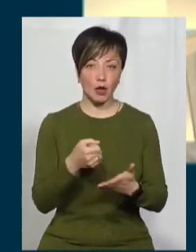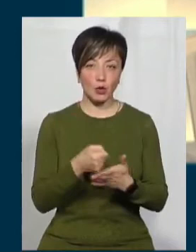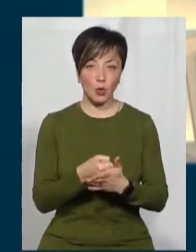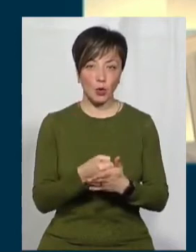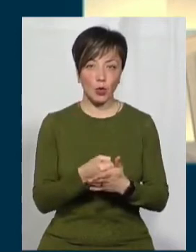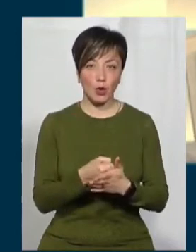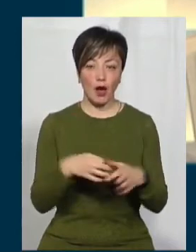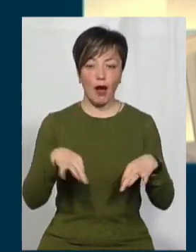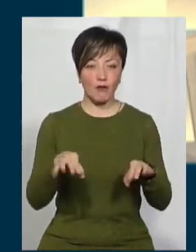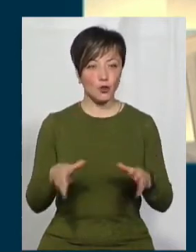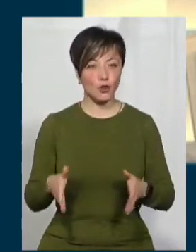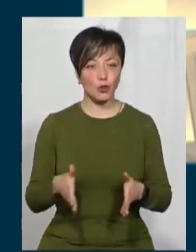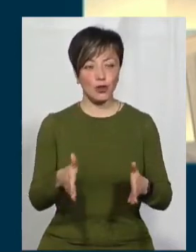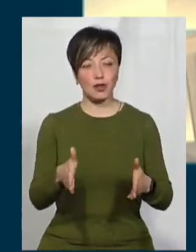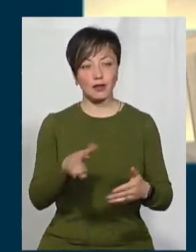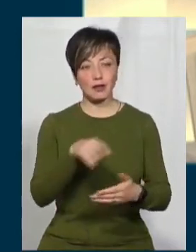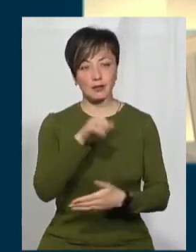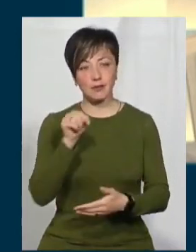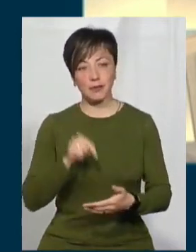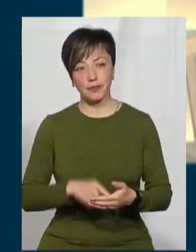до автодоріг?